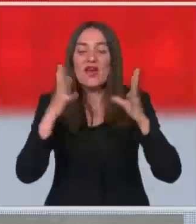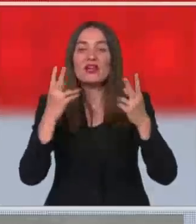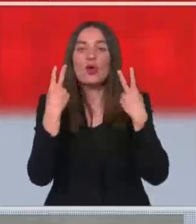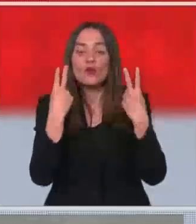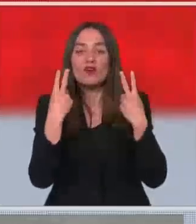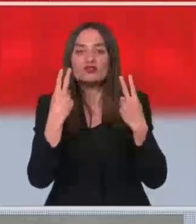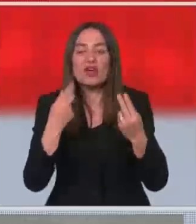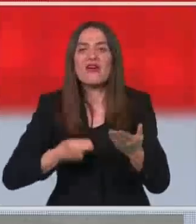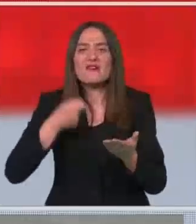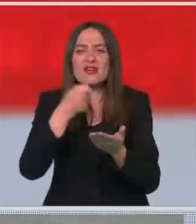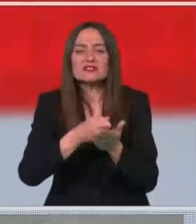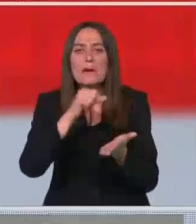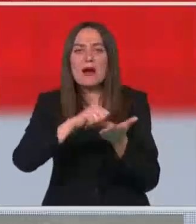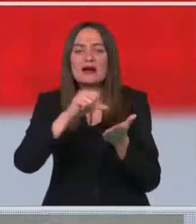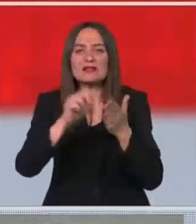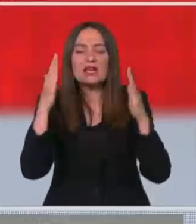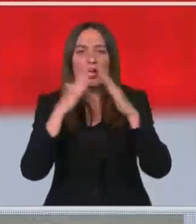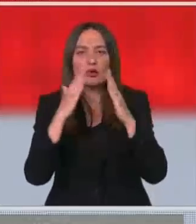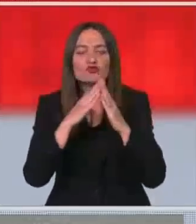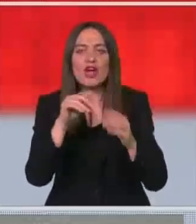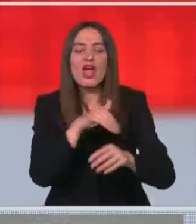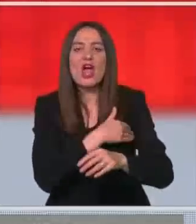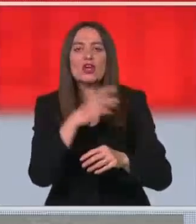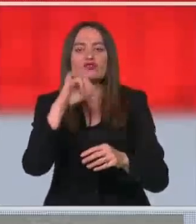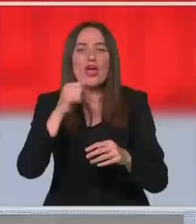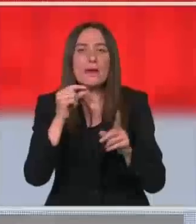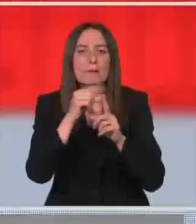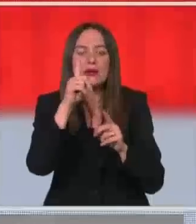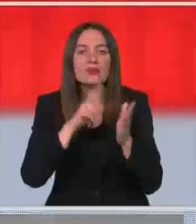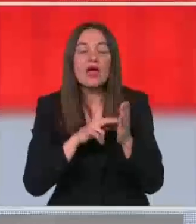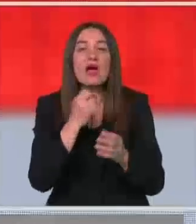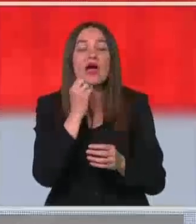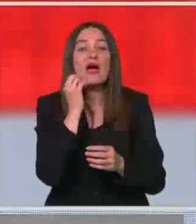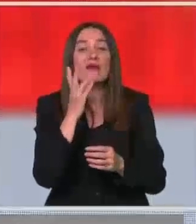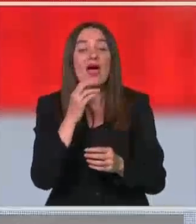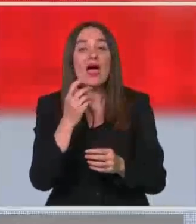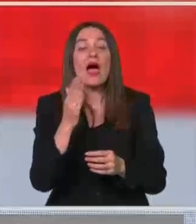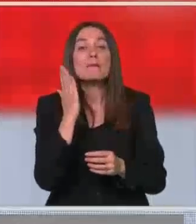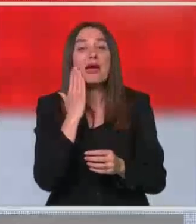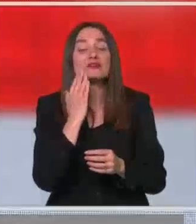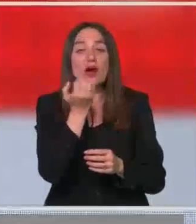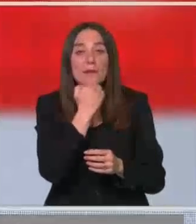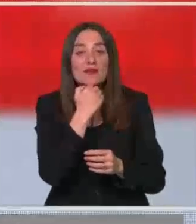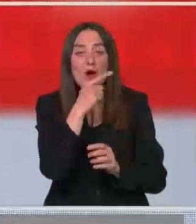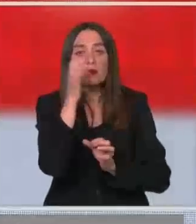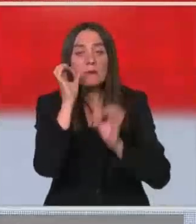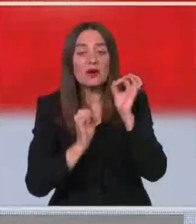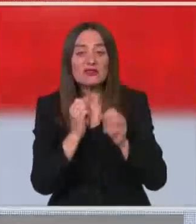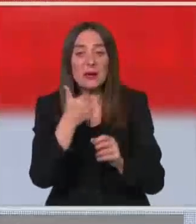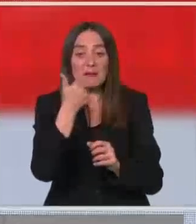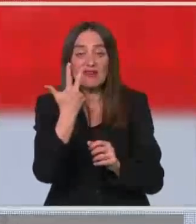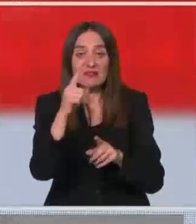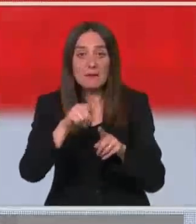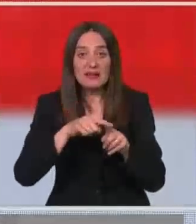uvaženih investicijnih bankarskih kuća Morgan Stanleya, JP Morgana. Kada je u pitanju američka privreda, oni procenjuju da će pad u prva tri